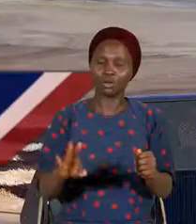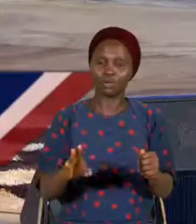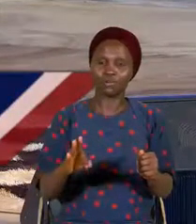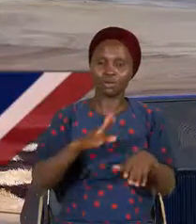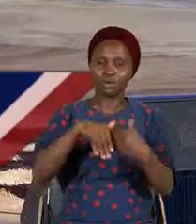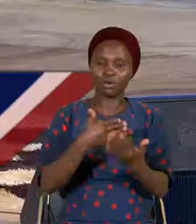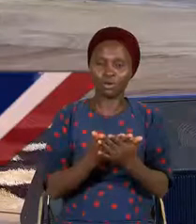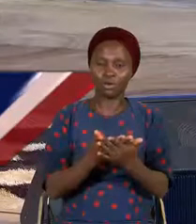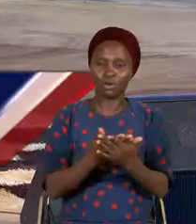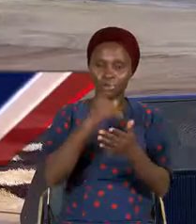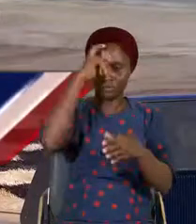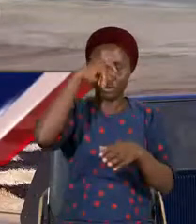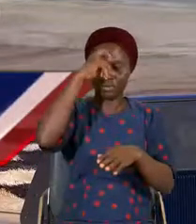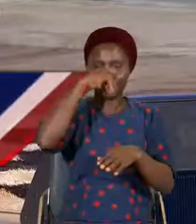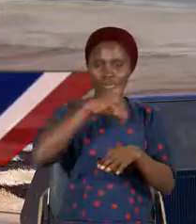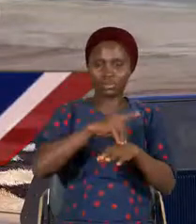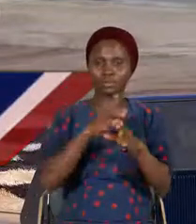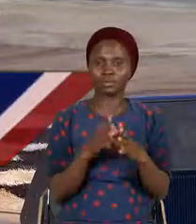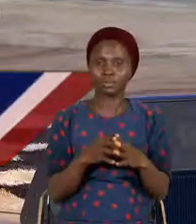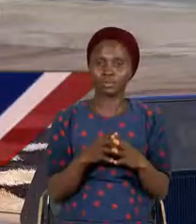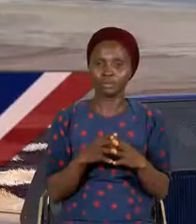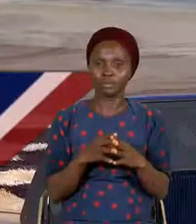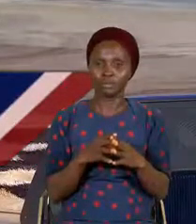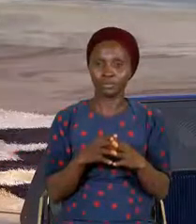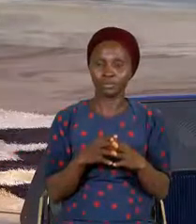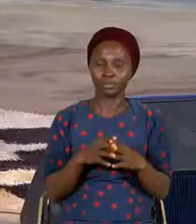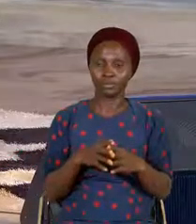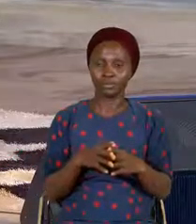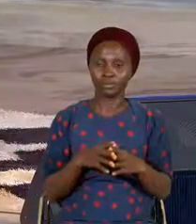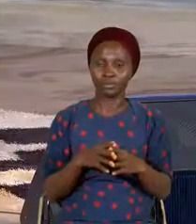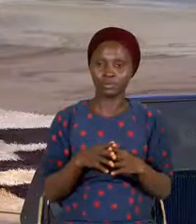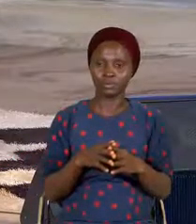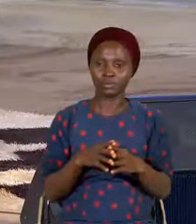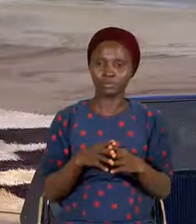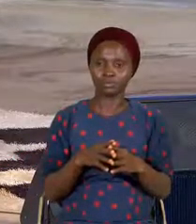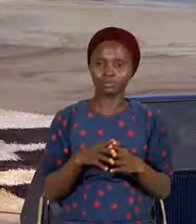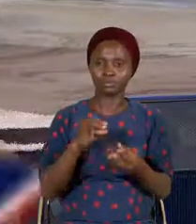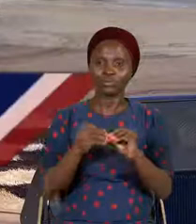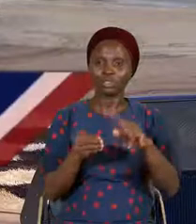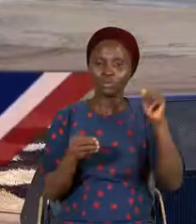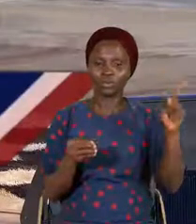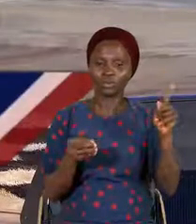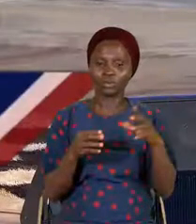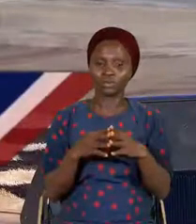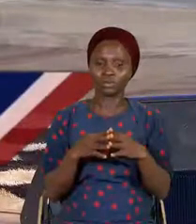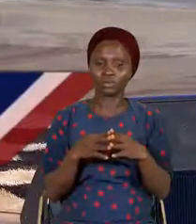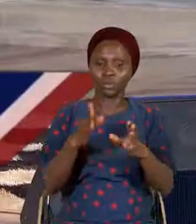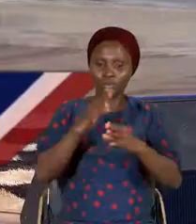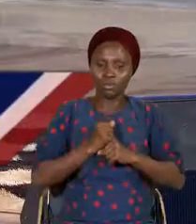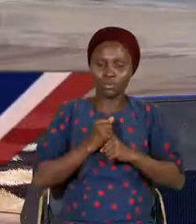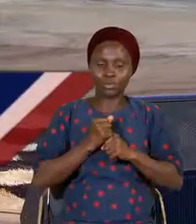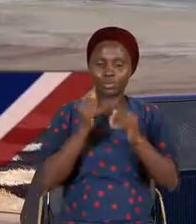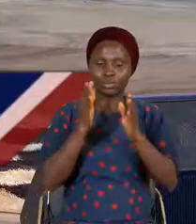toute sagesse. Le partenariat avec Dieu, le donateur de toute sagesse.